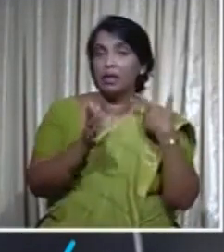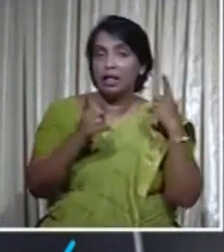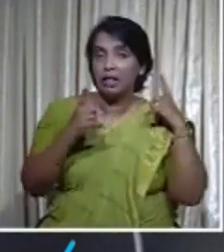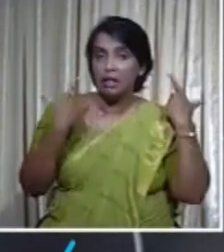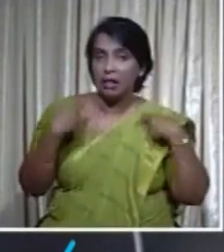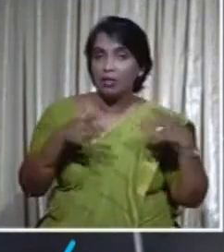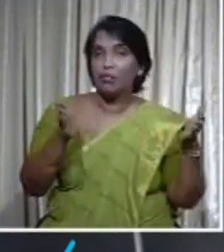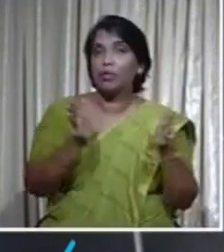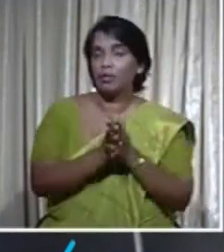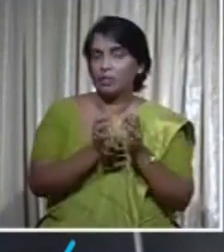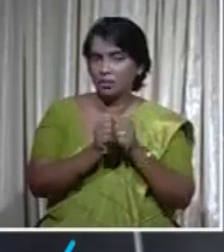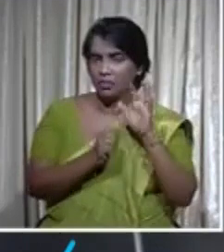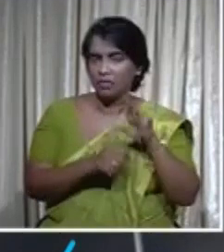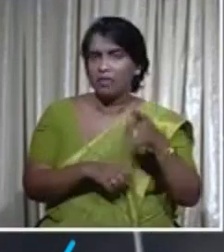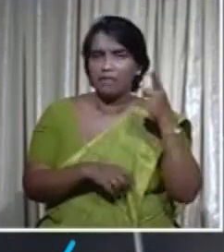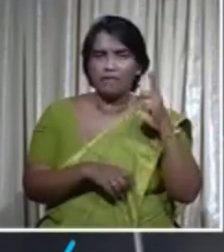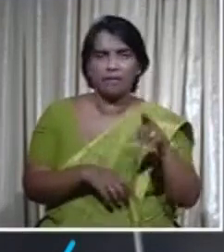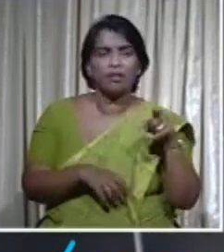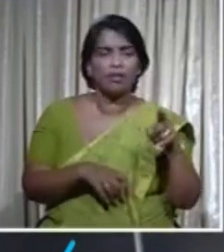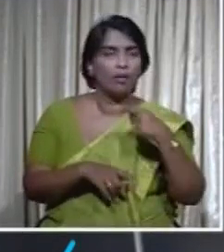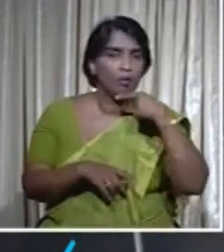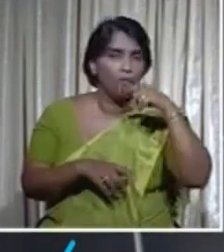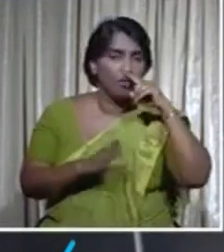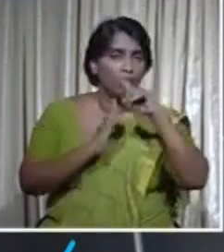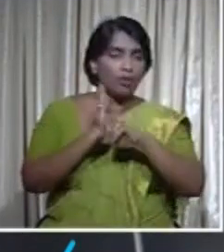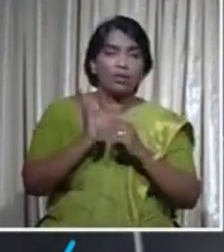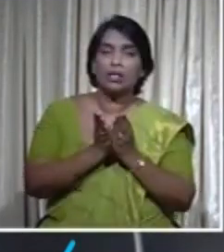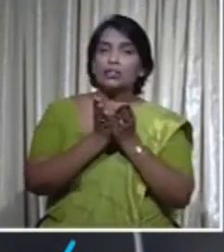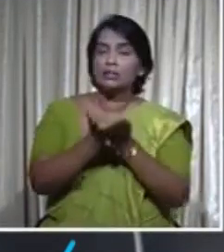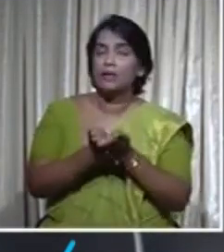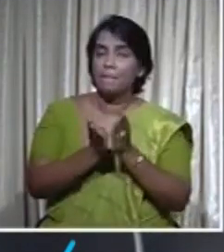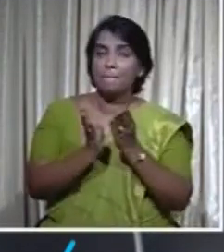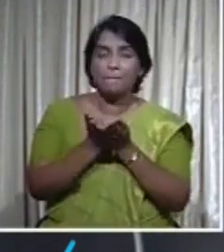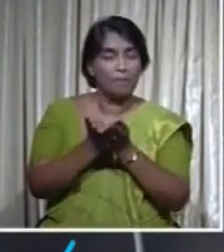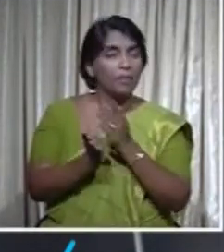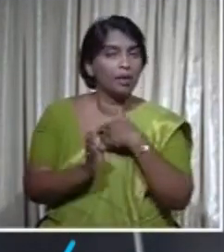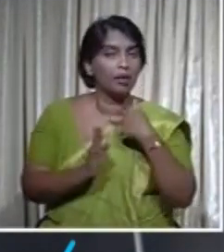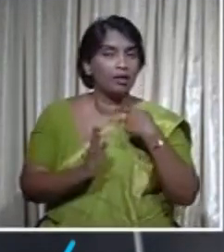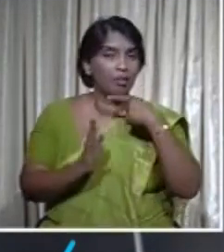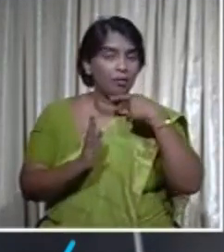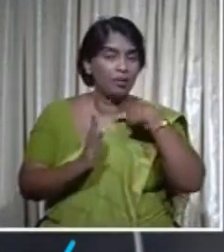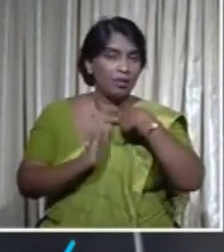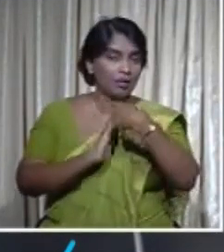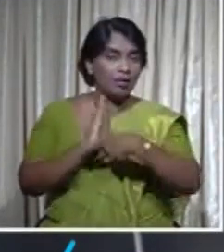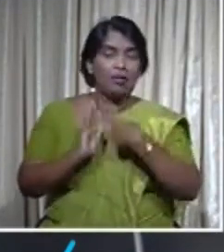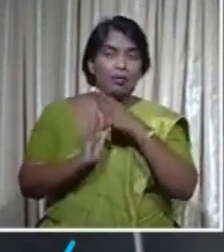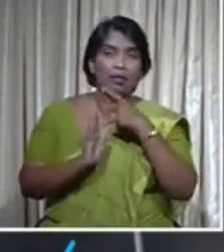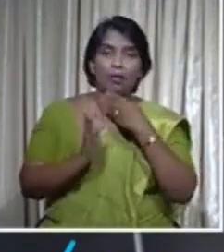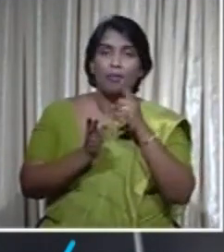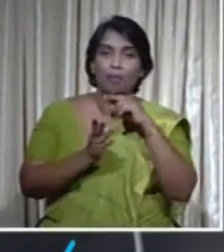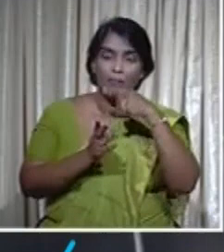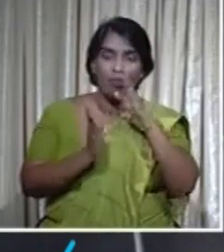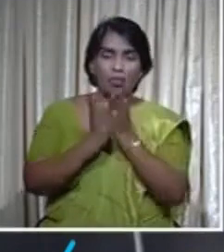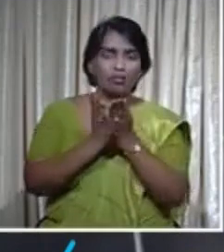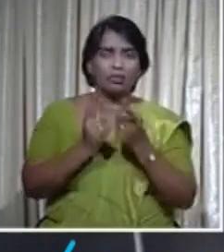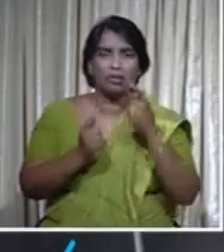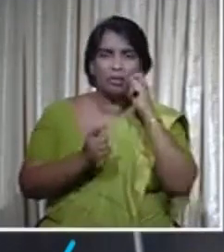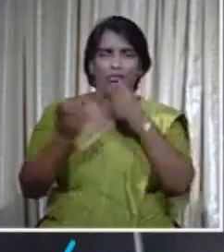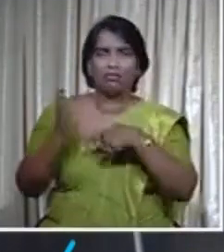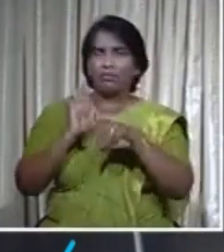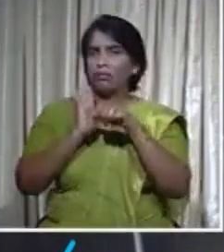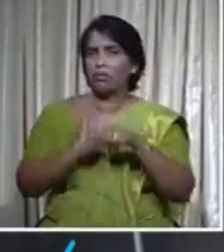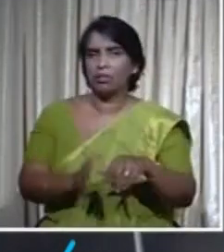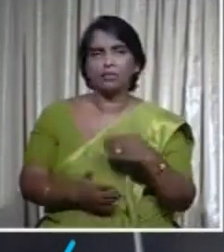கடல் வளம் என்பது பாதிக்கப்படுகின்ற, எங்களுடைய பிரதேச மக்கள் பாதிக்கப்படுகின்ற அந்த நிலைமை காணப்படுகிறது. நாங்கள்